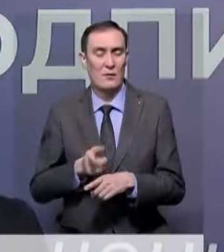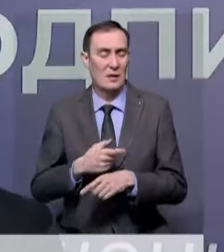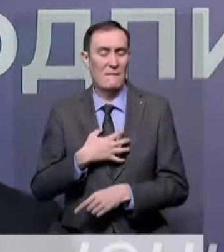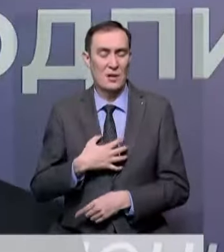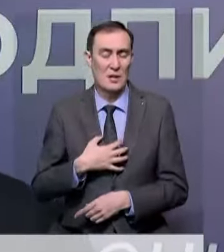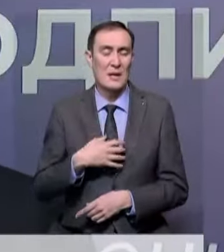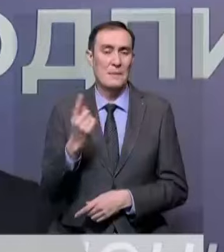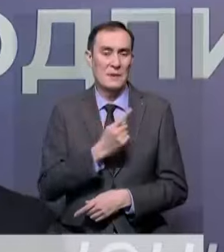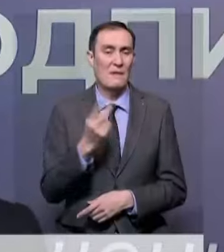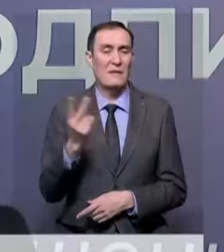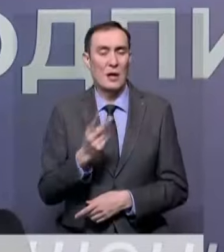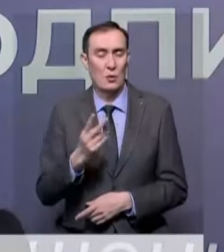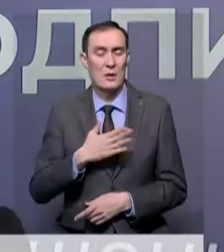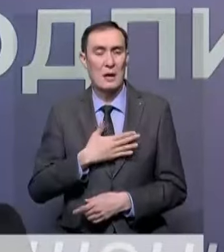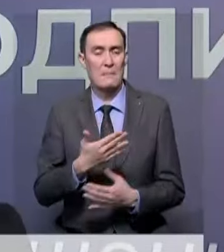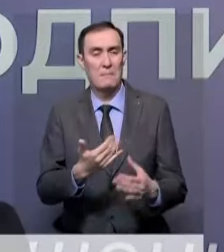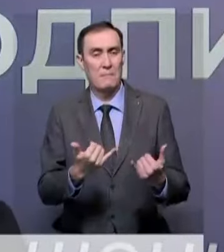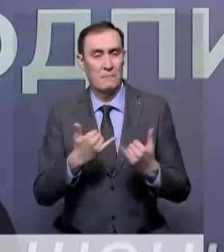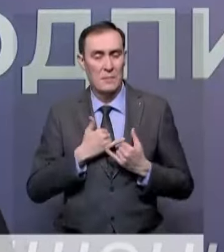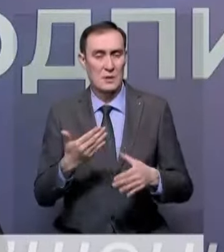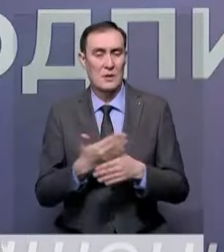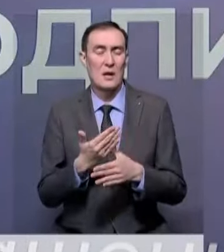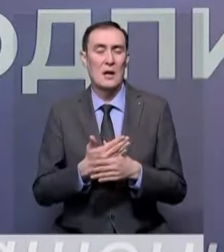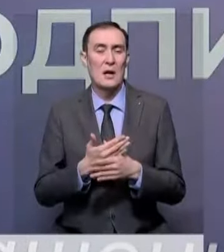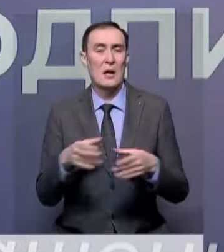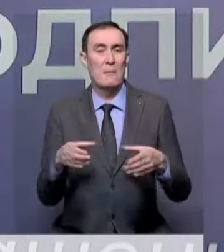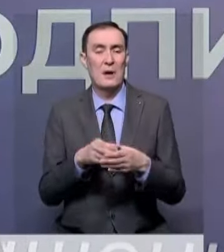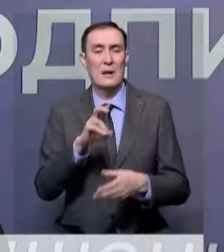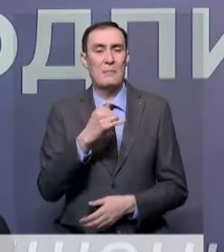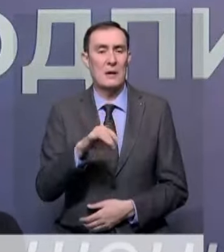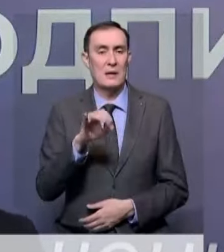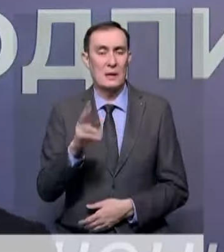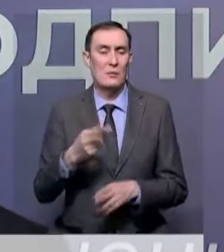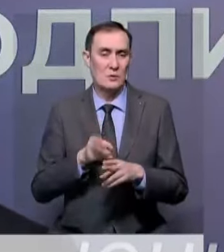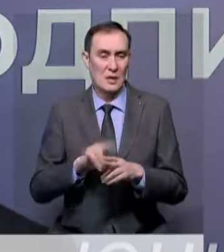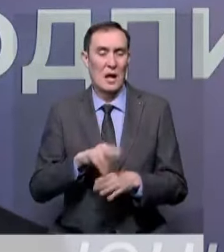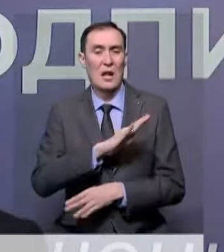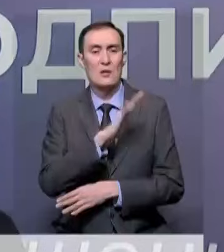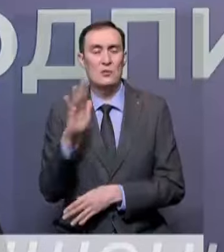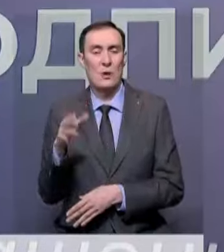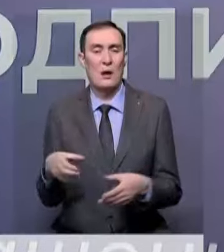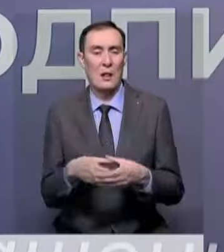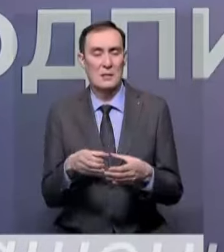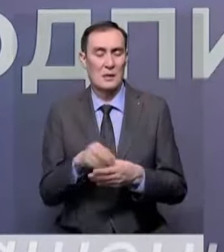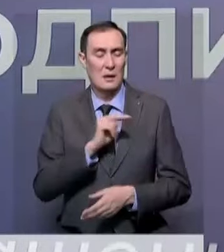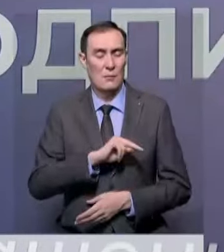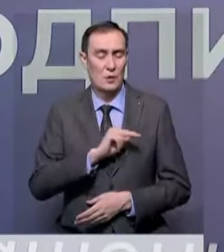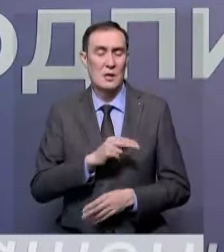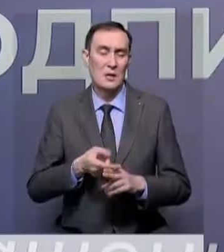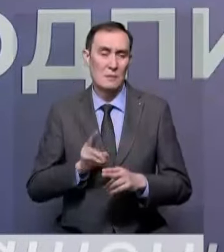Второе. Нас поддержал Байтерек с точки зрения того, что это как лесной кластер. И мы считаем,